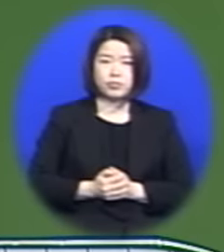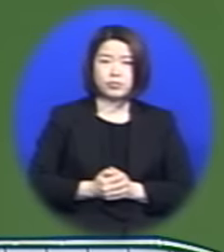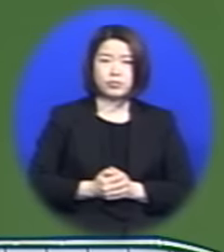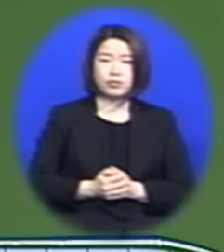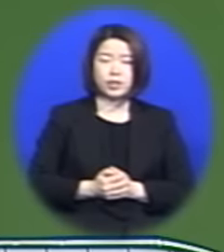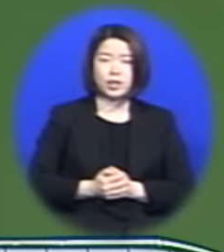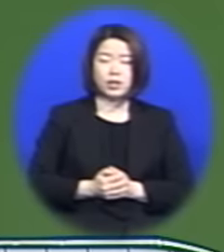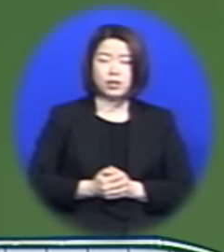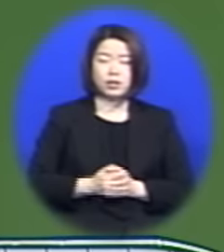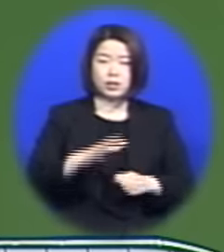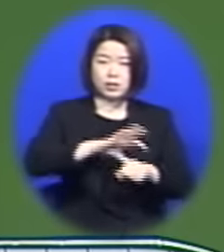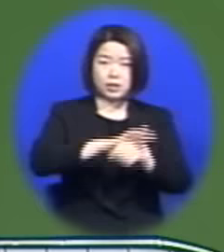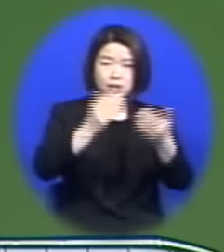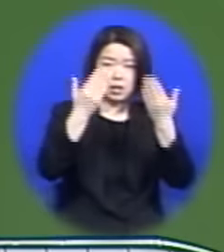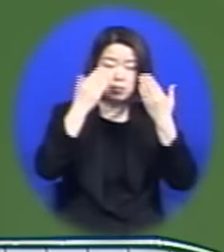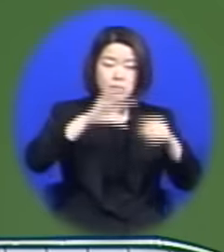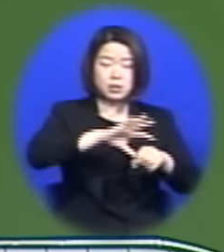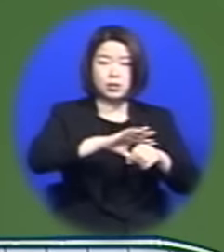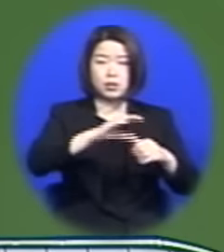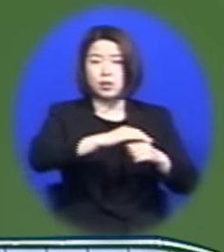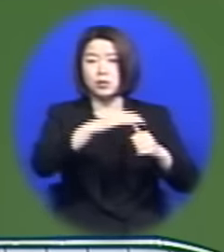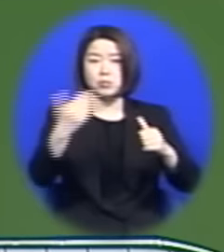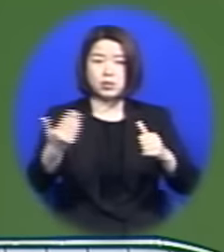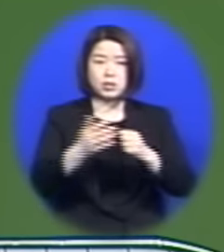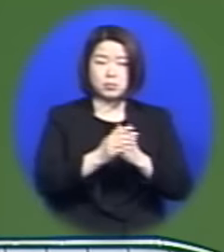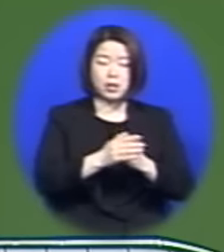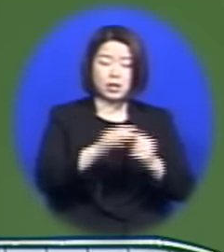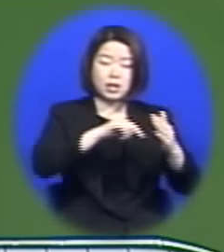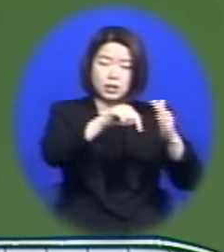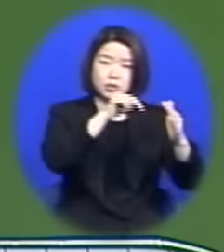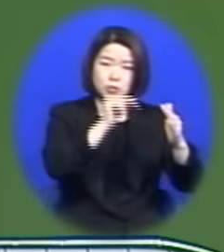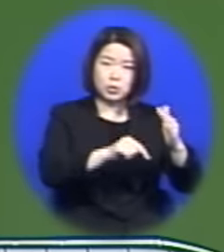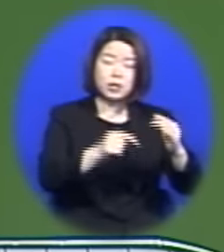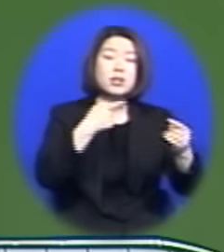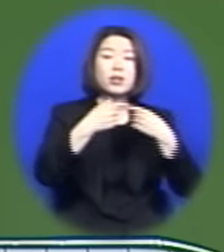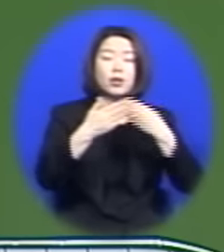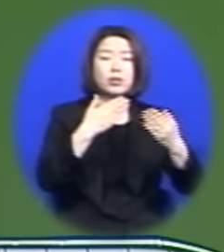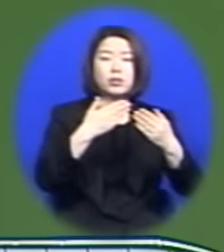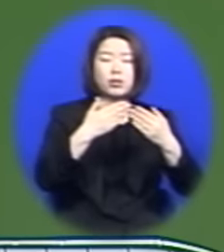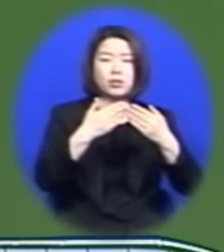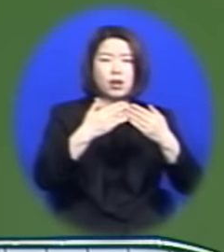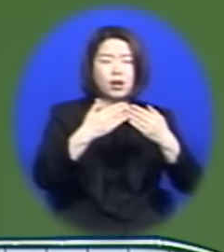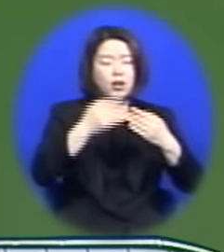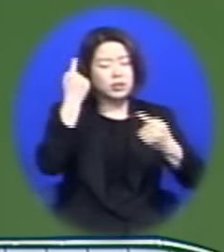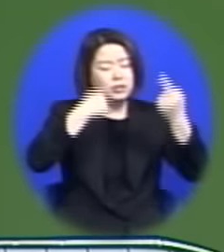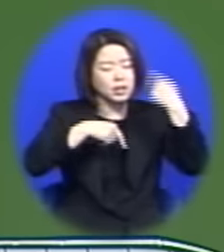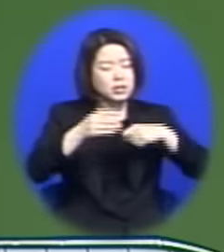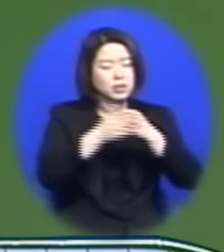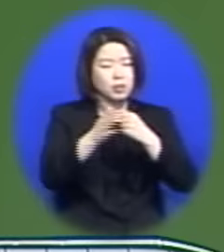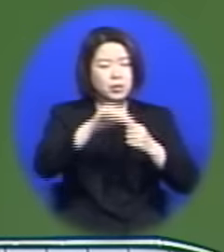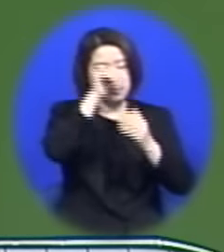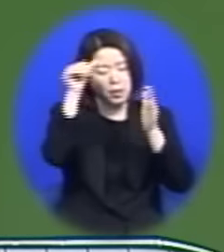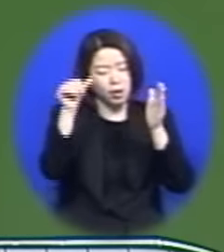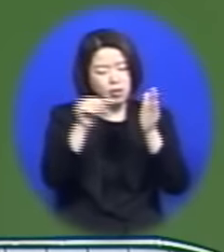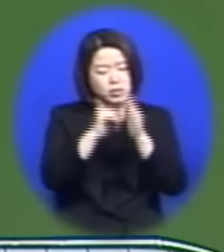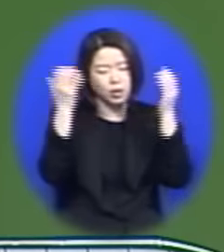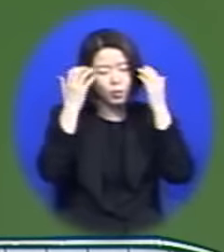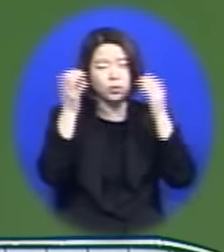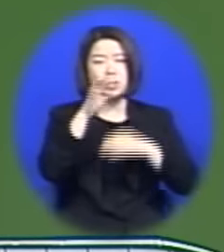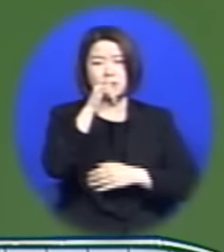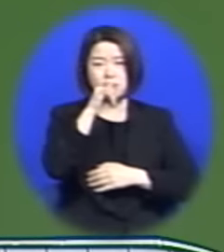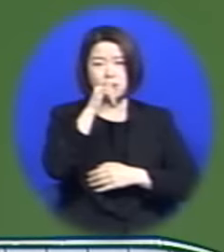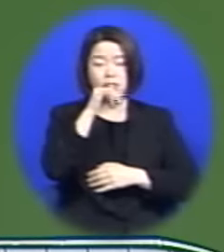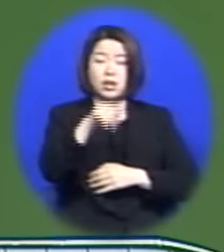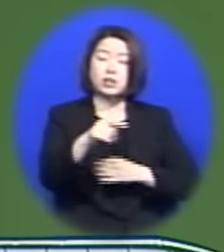감옥에서 풀려났지만 그는 그 감옥에서 겪었던 상처 때문에 평생 고생을 했습니다 그보다 더